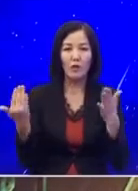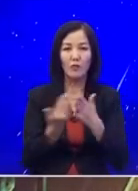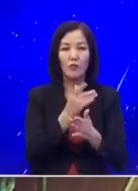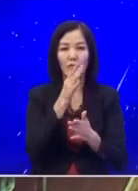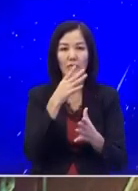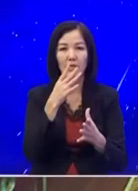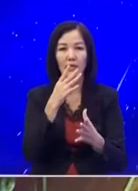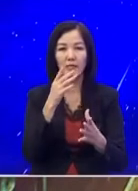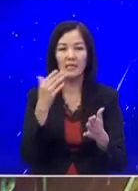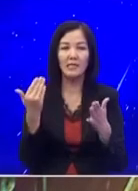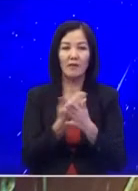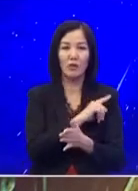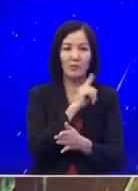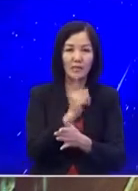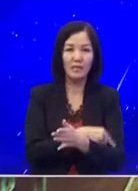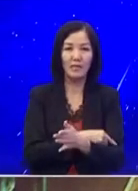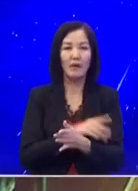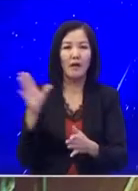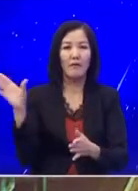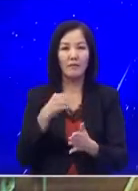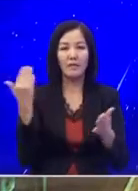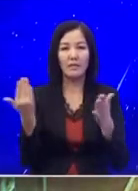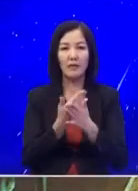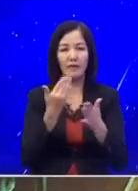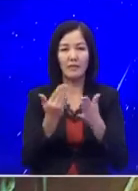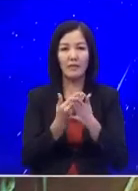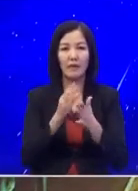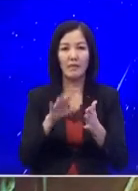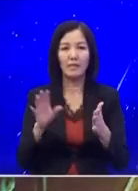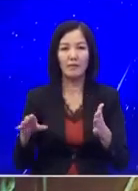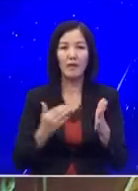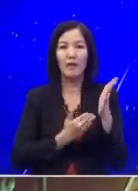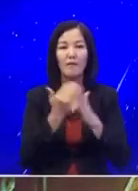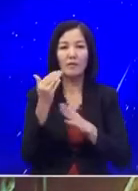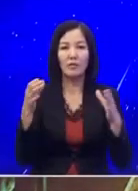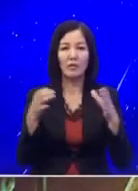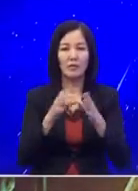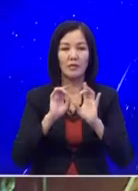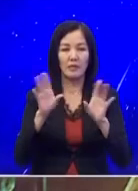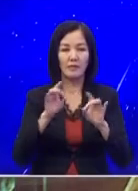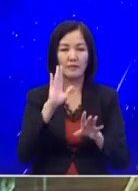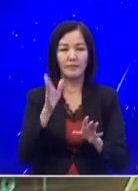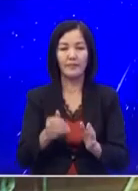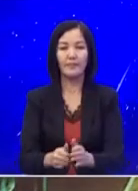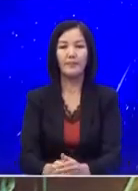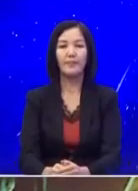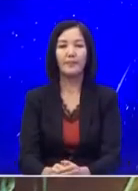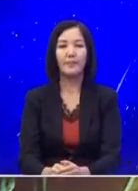сезоне сыграет со свежими силами. О всех новостях семиреченских баскетболистов высшей лиги расскажет наш корреспондент Алексей